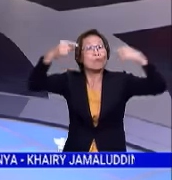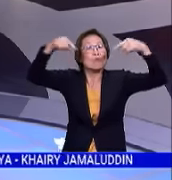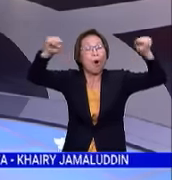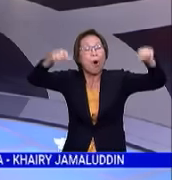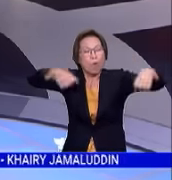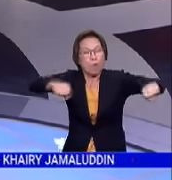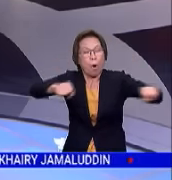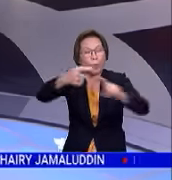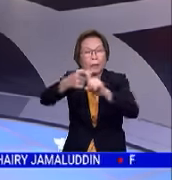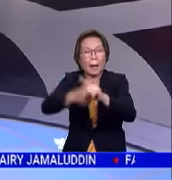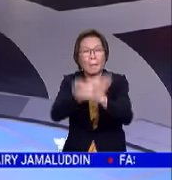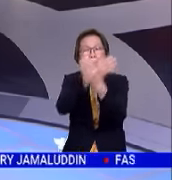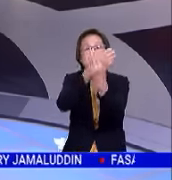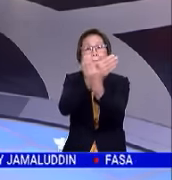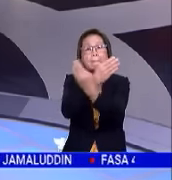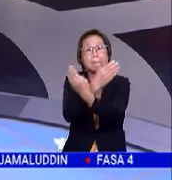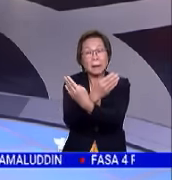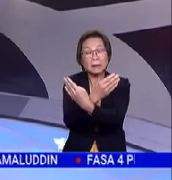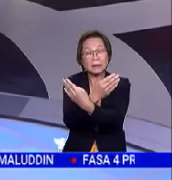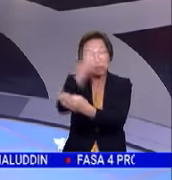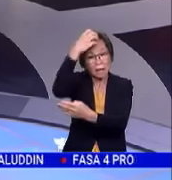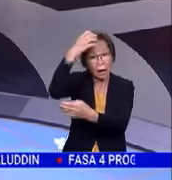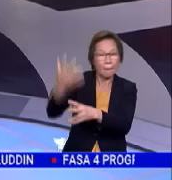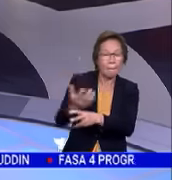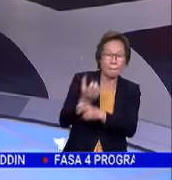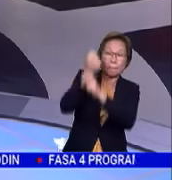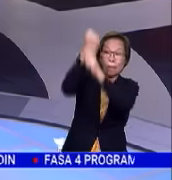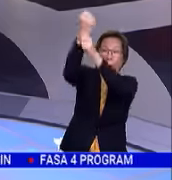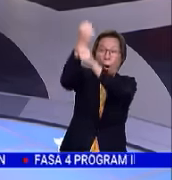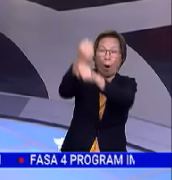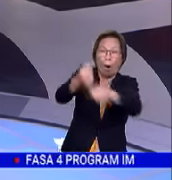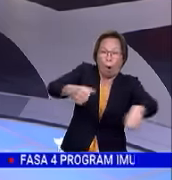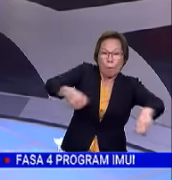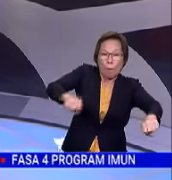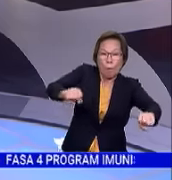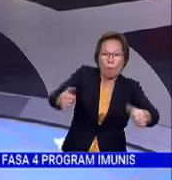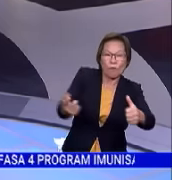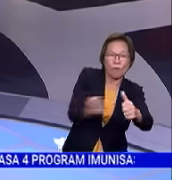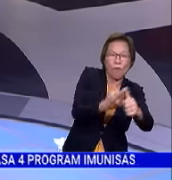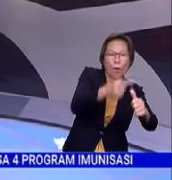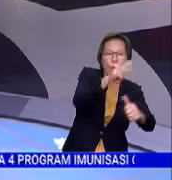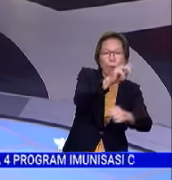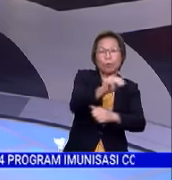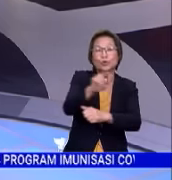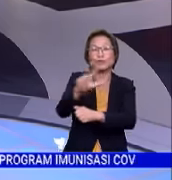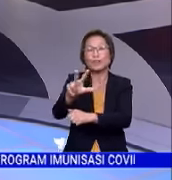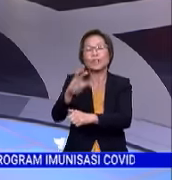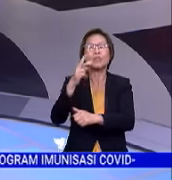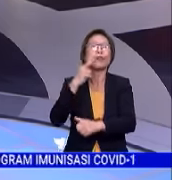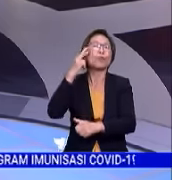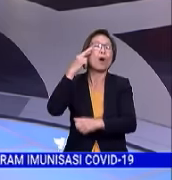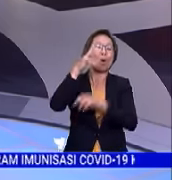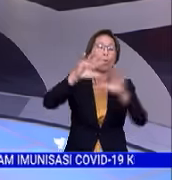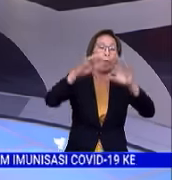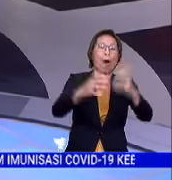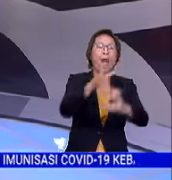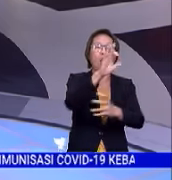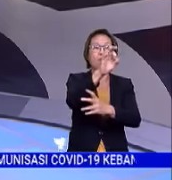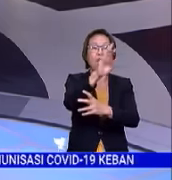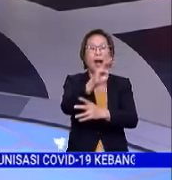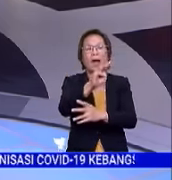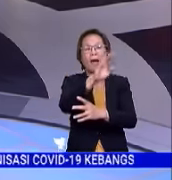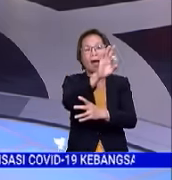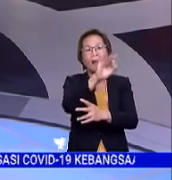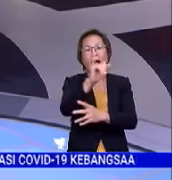pelumba kelahiran Banting Selangor itu muncul pemenang saingan perlumbaan pertama CEV Moto3 Remaja Dunia FIM di Lita